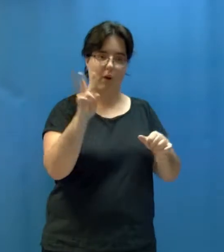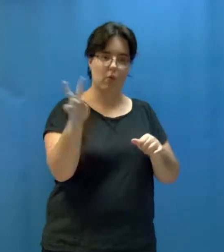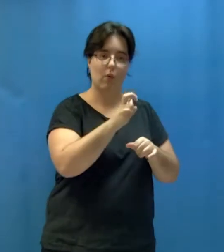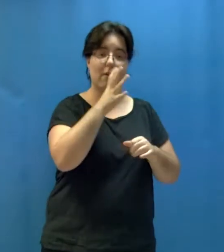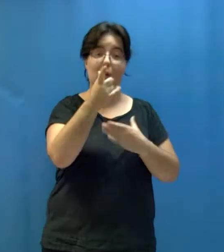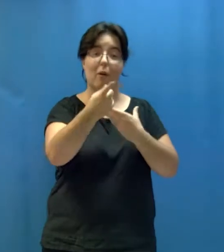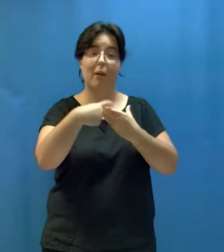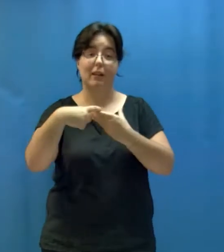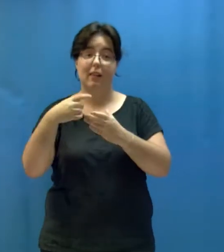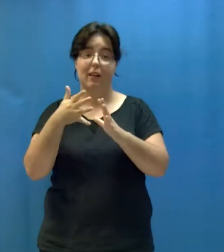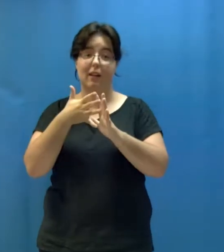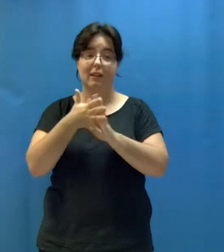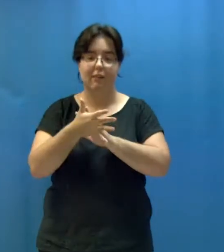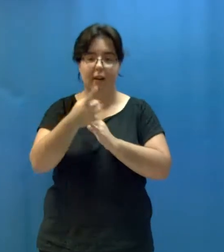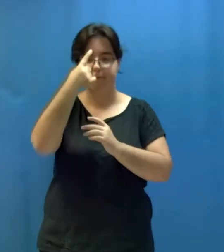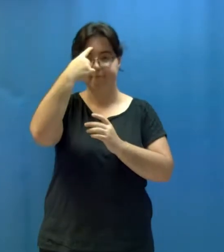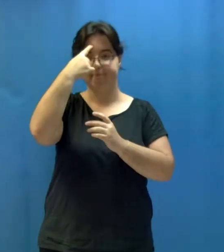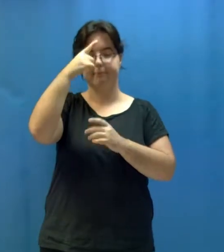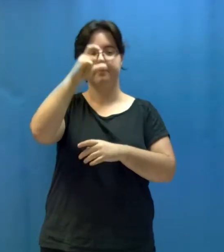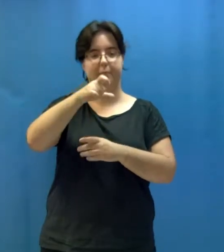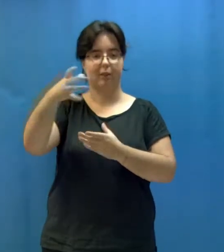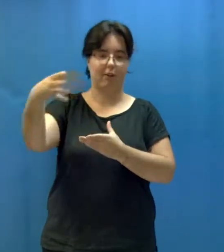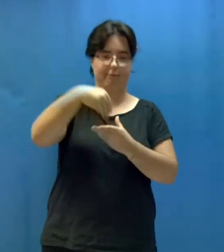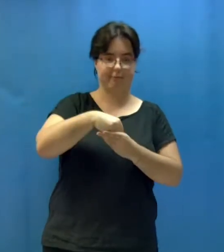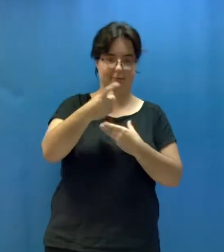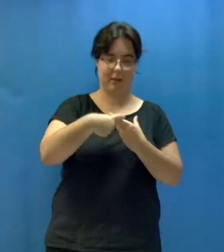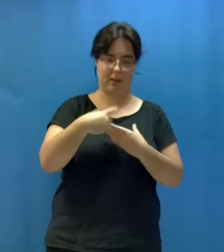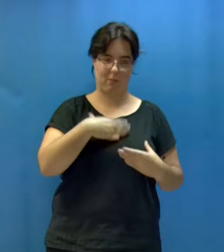sobretot, ser tingut en compte.